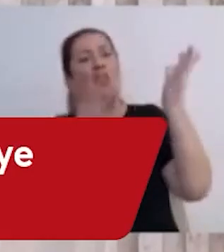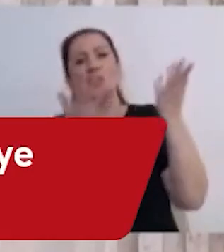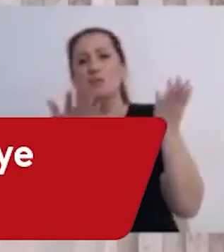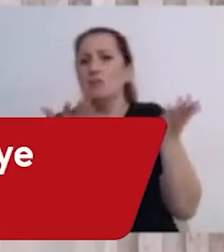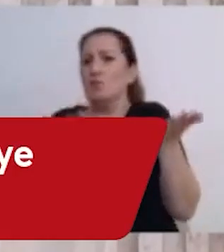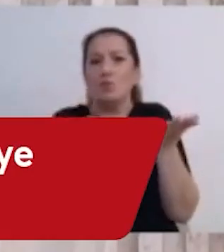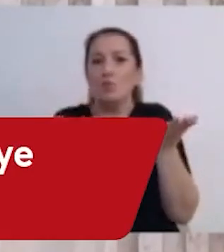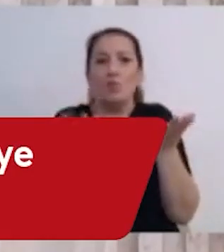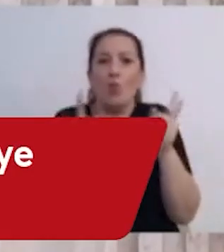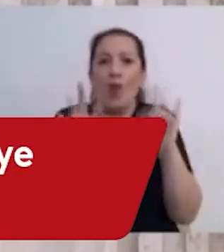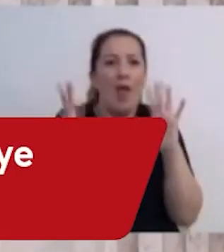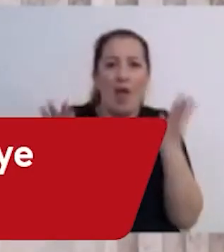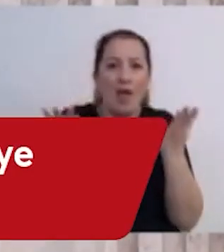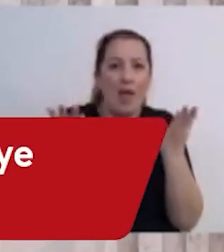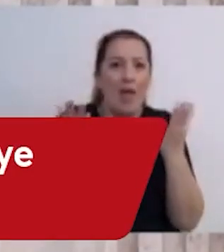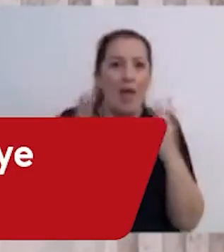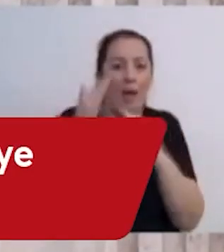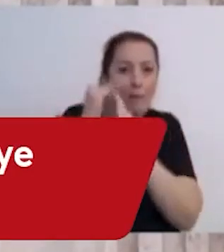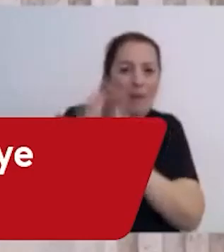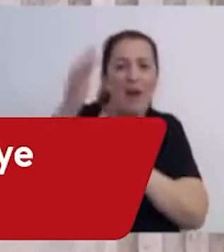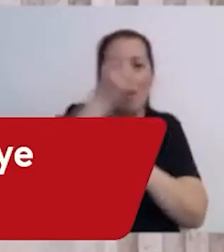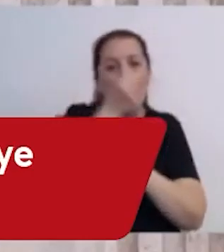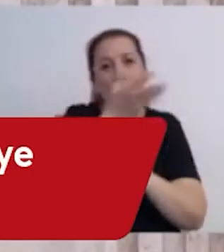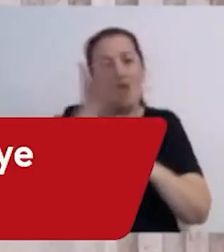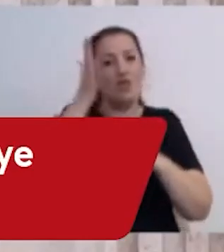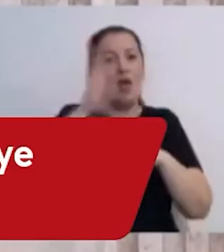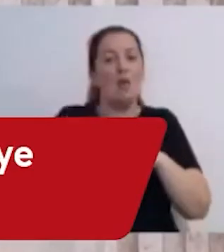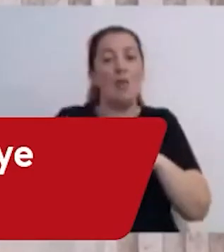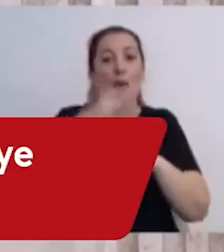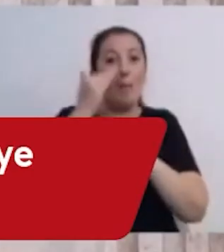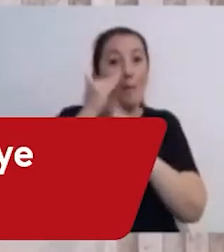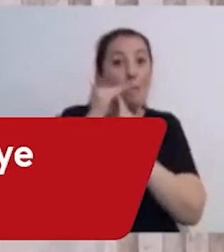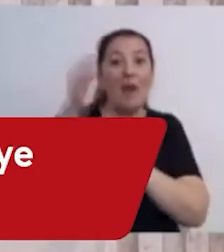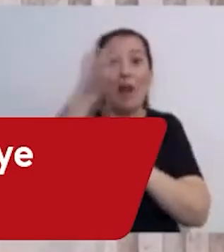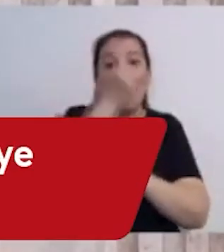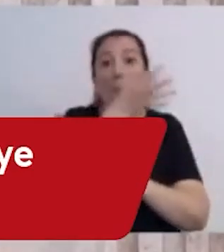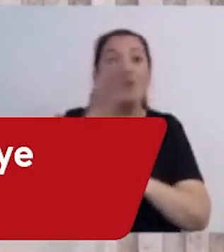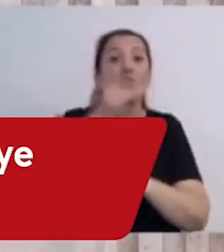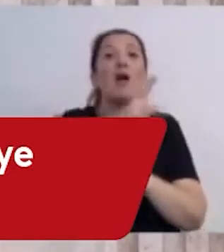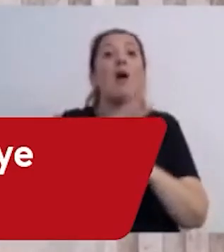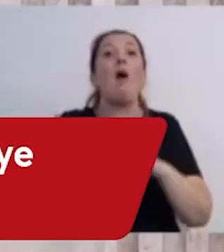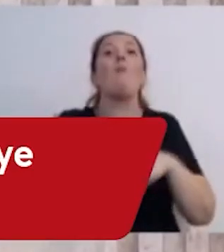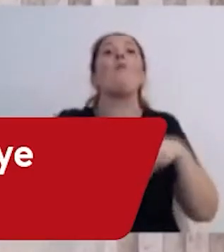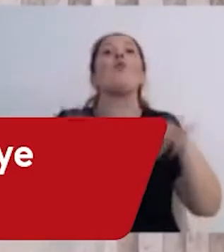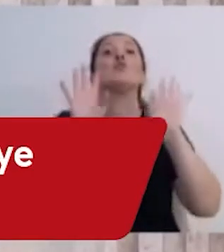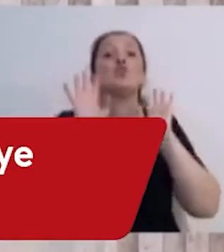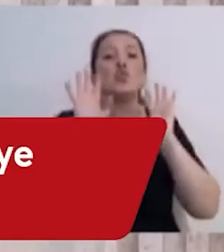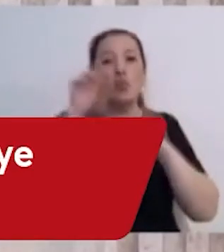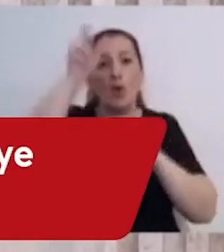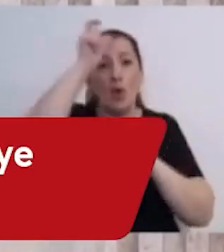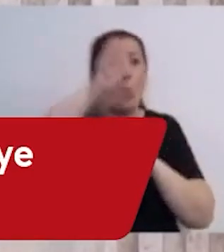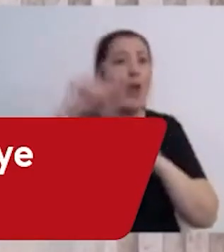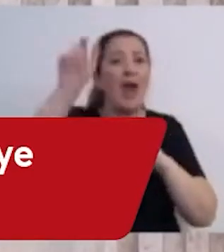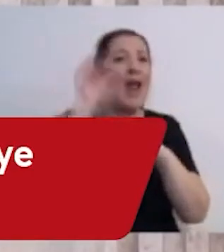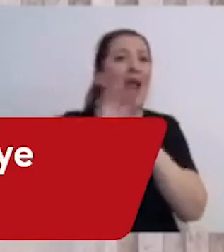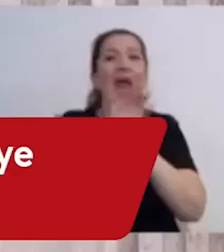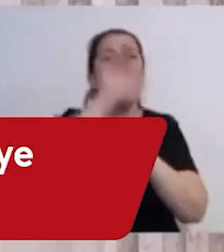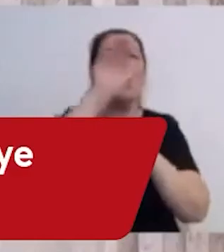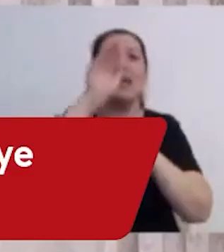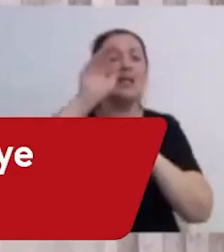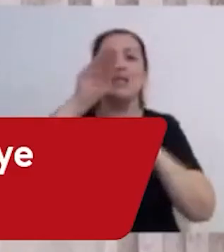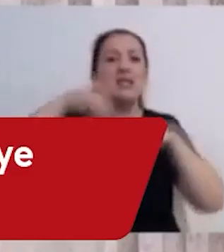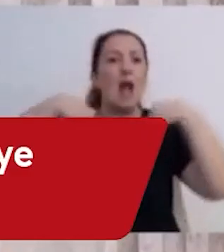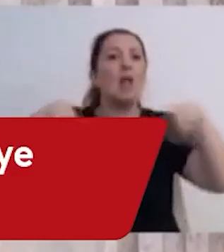o? Millet bahçesi yapıyorsun. Millet bahçesi yapmıyorsun sen. Türkiye'nin geleceğini pazarlıyorsun.